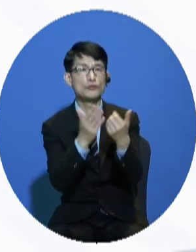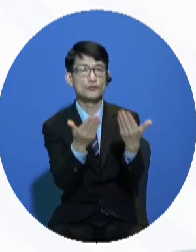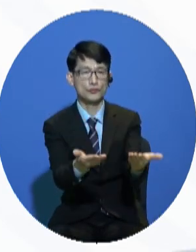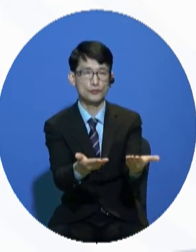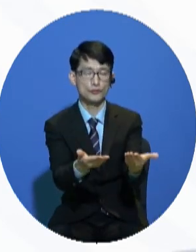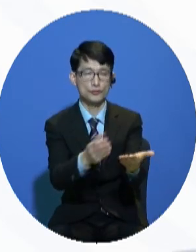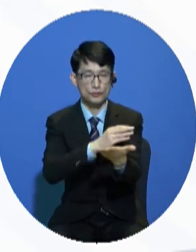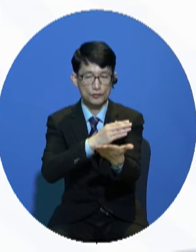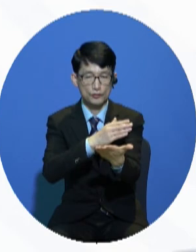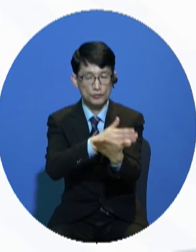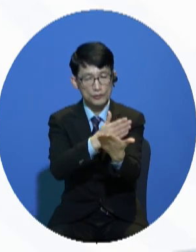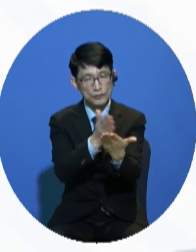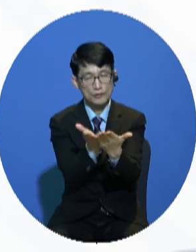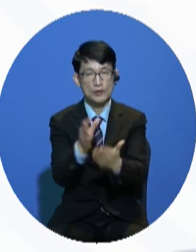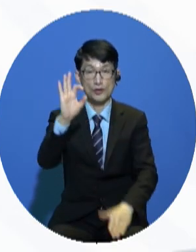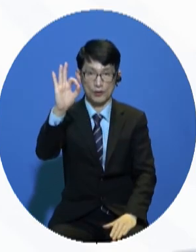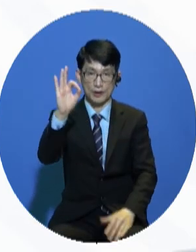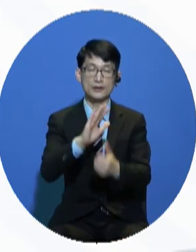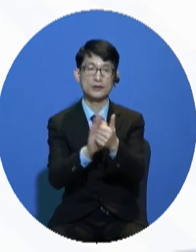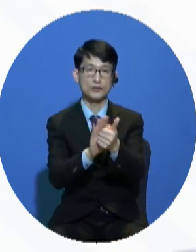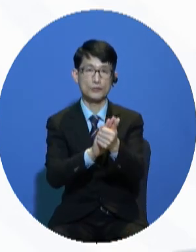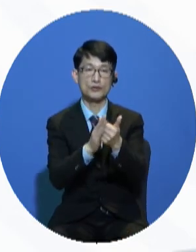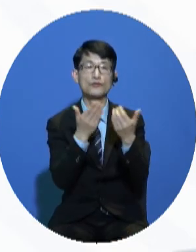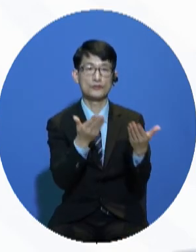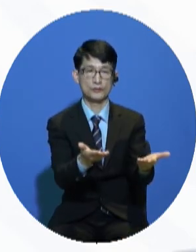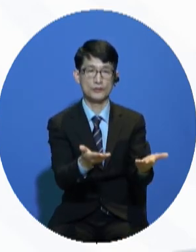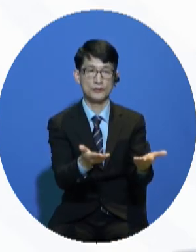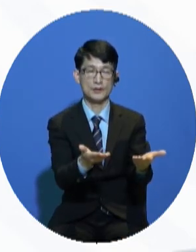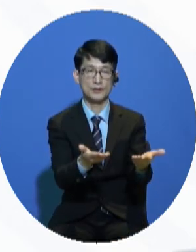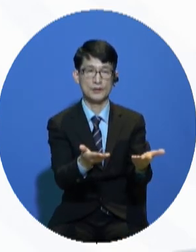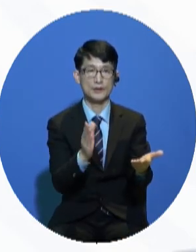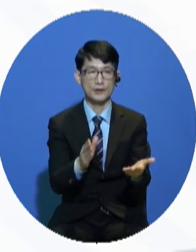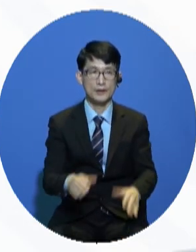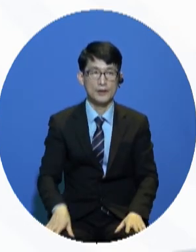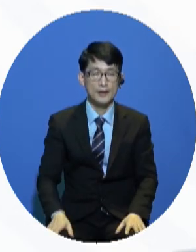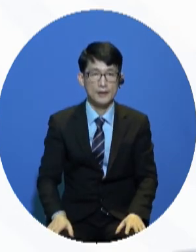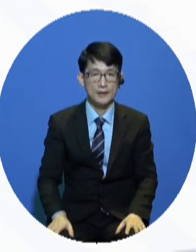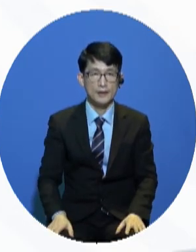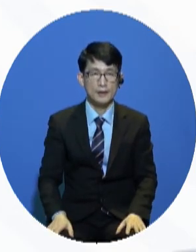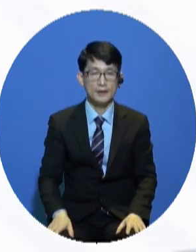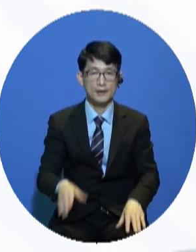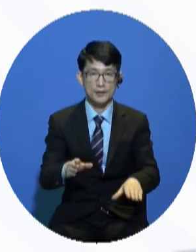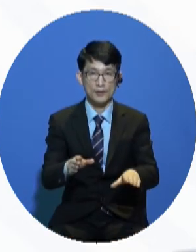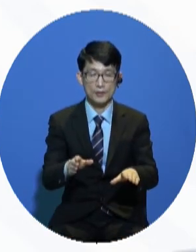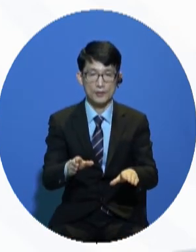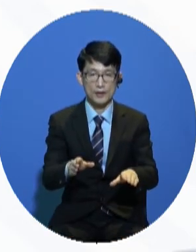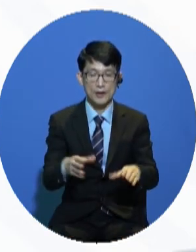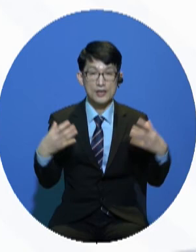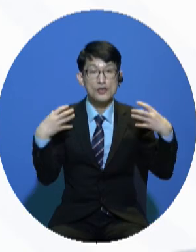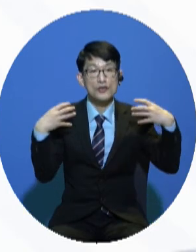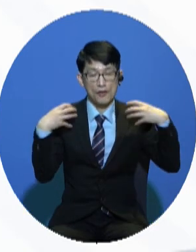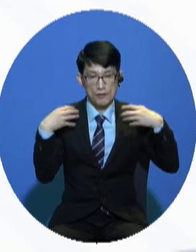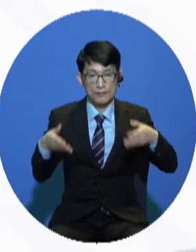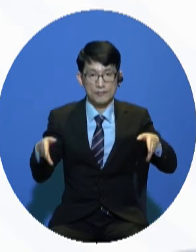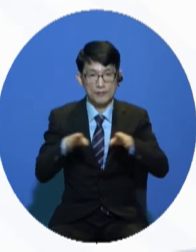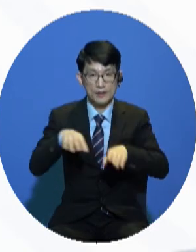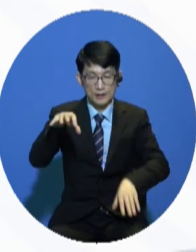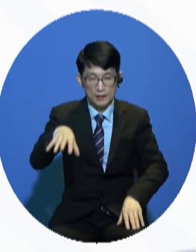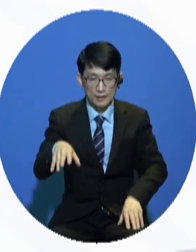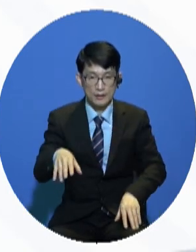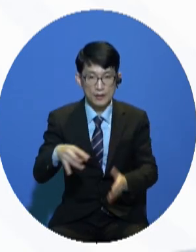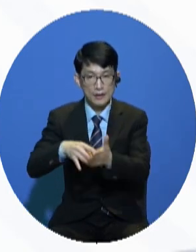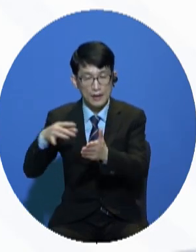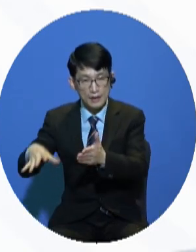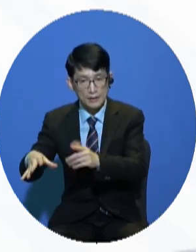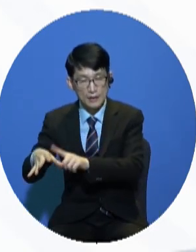10가지의 공적 서비스를 지원할 수 있는 시스템들을 가지고 있고, 특히 이제 기관 중심의 어떤 일원화된 공적 서비스 지원, 그리고 국민 세금 기반의